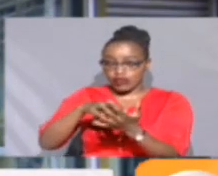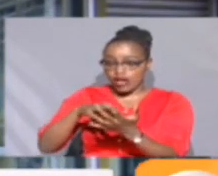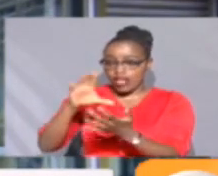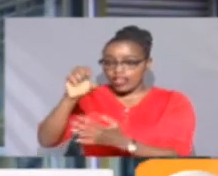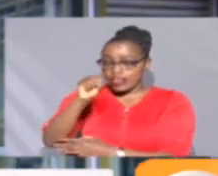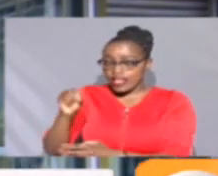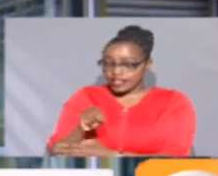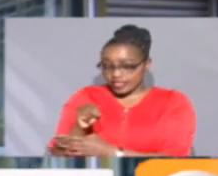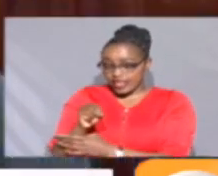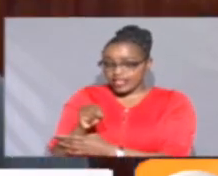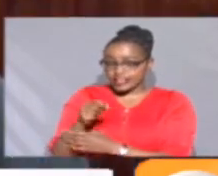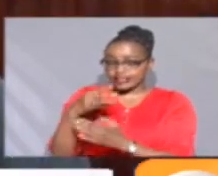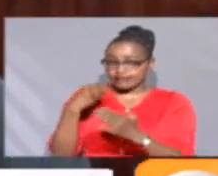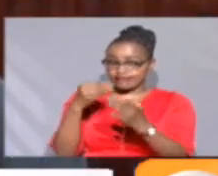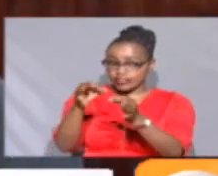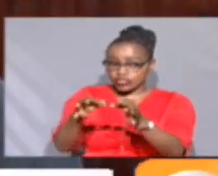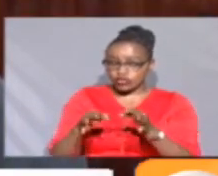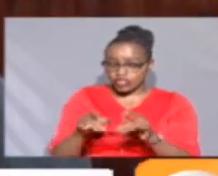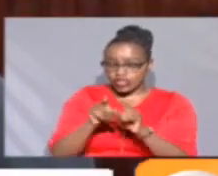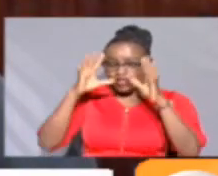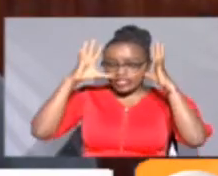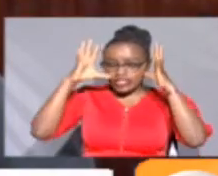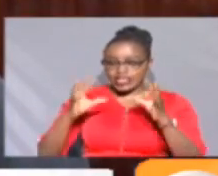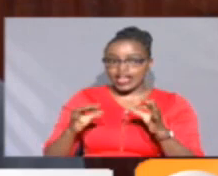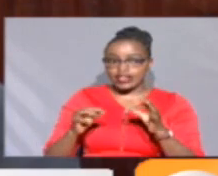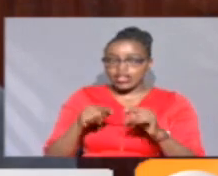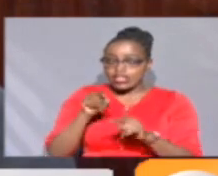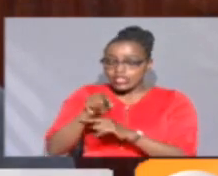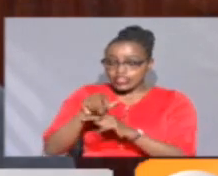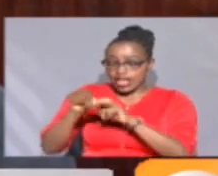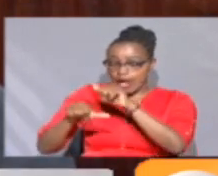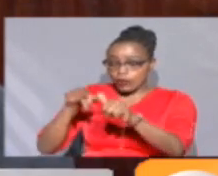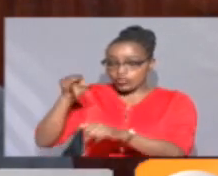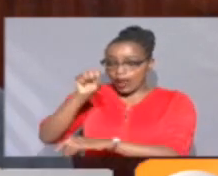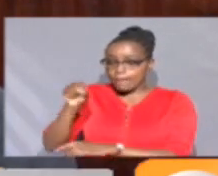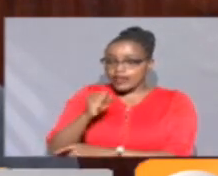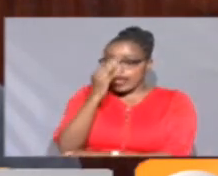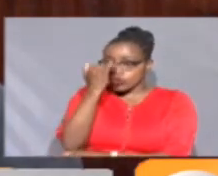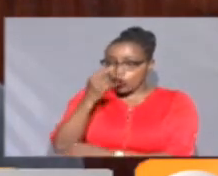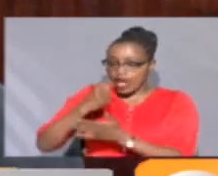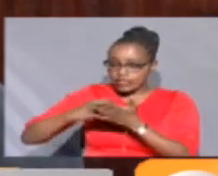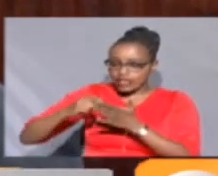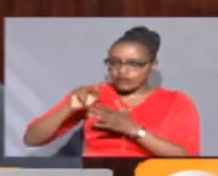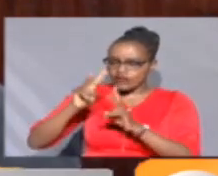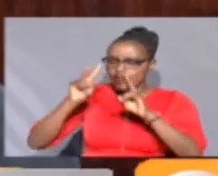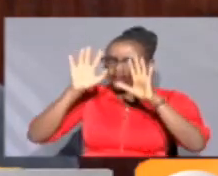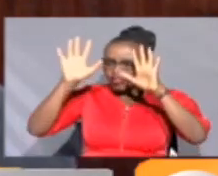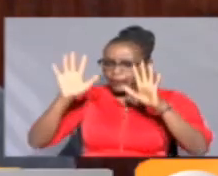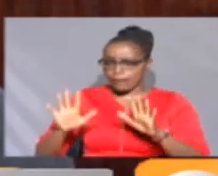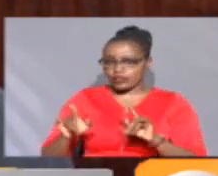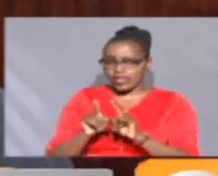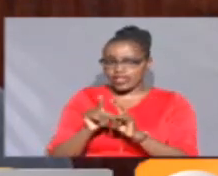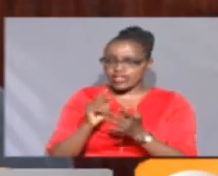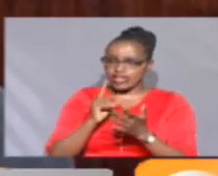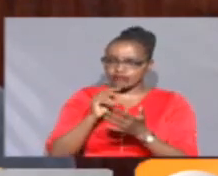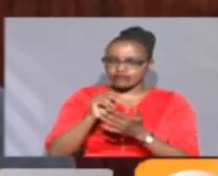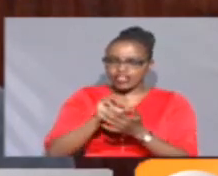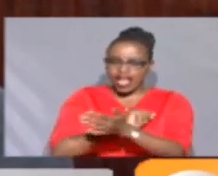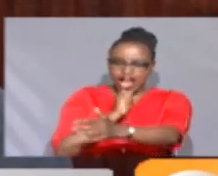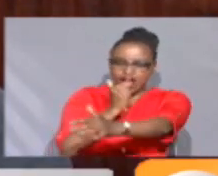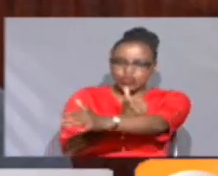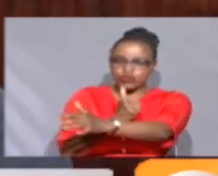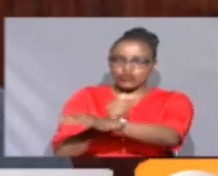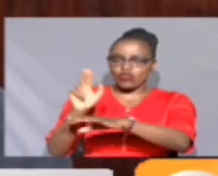kuchelewa. Sharti aufanye uamuzi sawa kuhusiana na wadhifa wa Thugge, kwani sahihi yake ni muhimu katika uidhinishaji wa matumizi ya